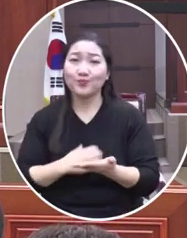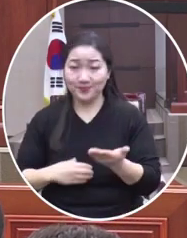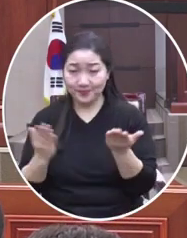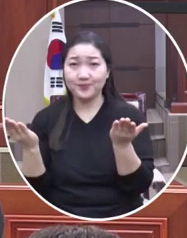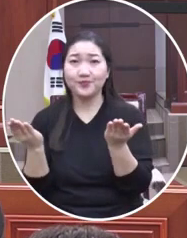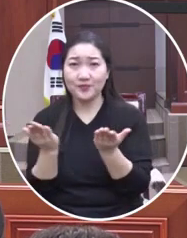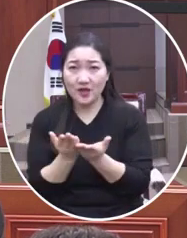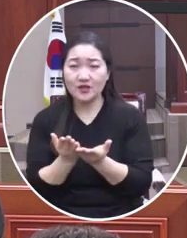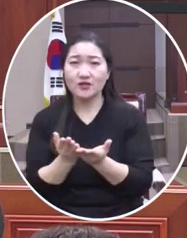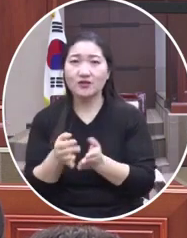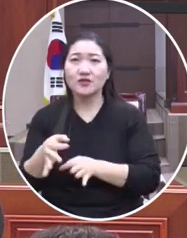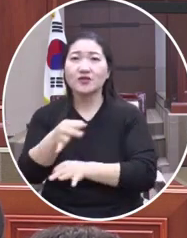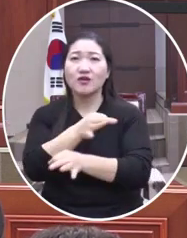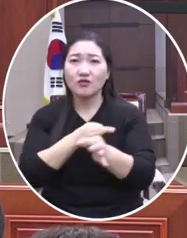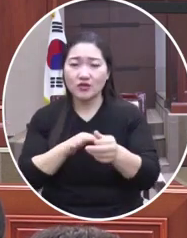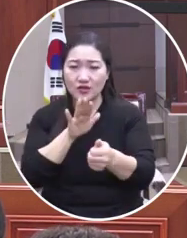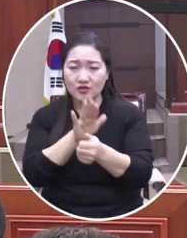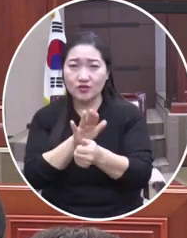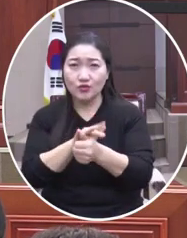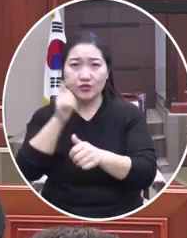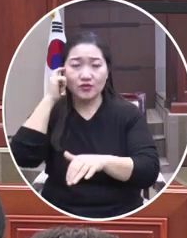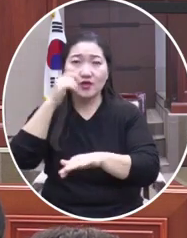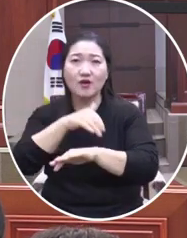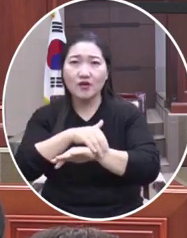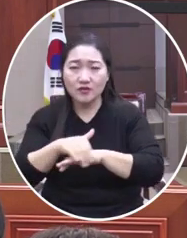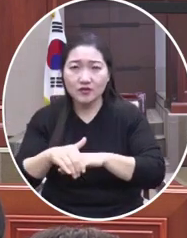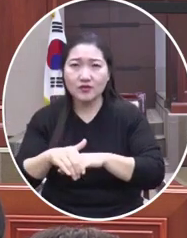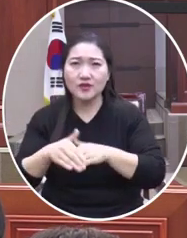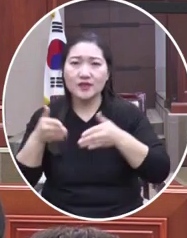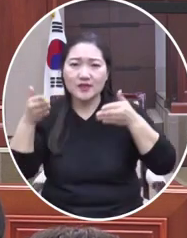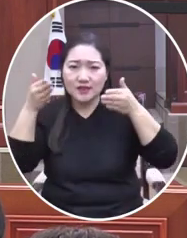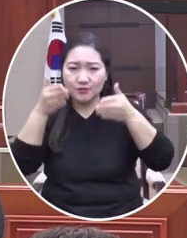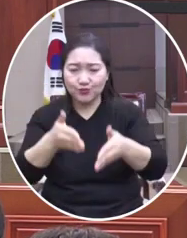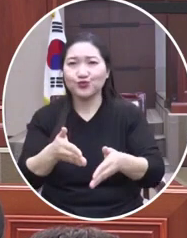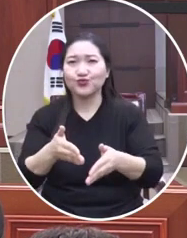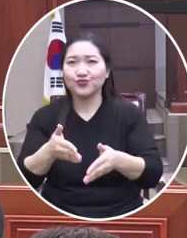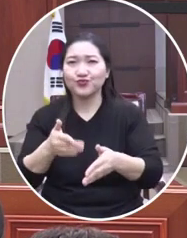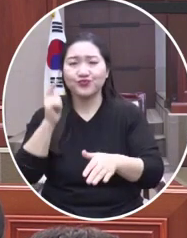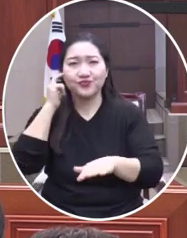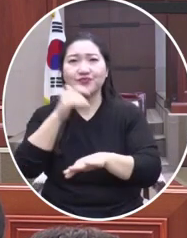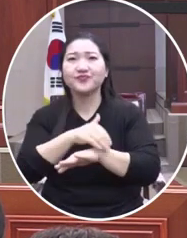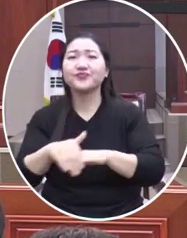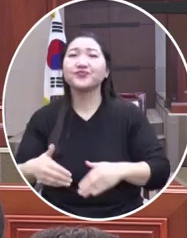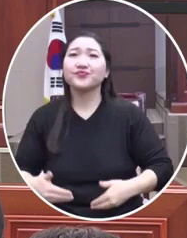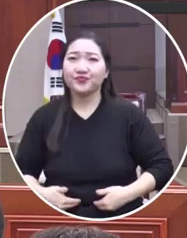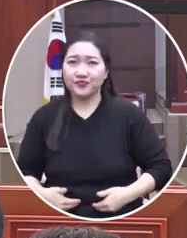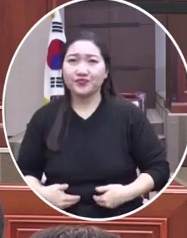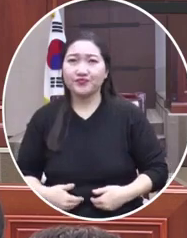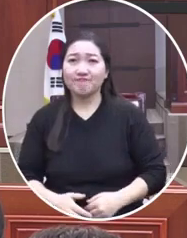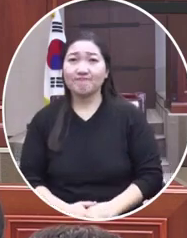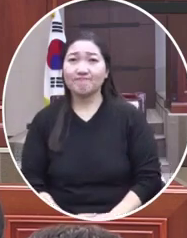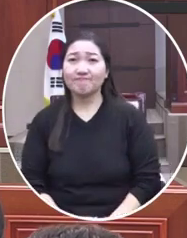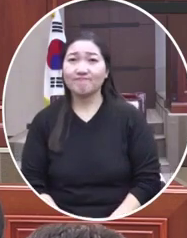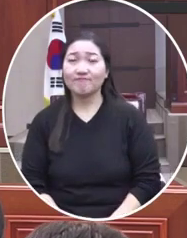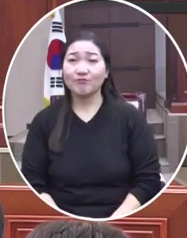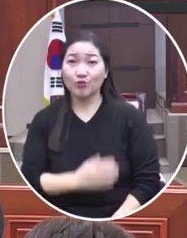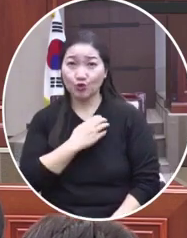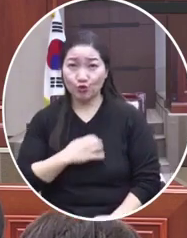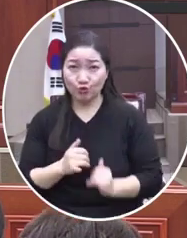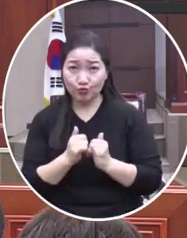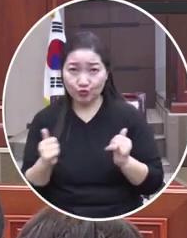맞추면 경제지원 정책을 집중적으로 강화해야 할 시기입니다